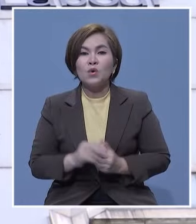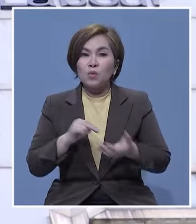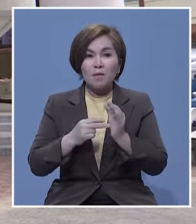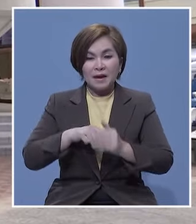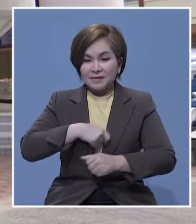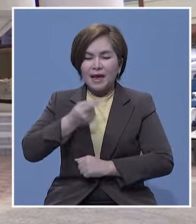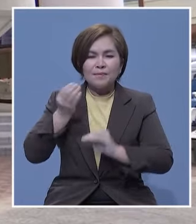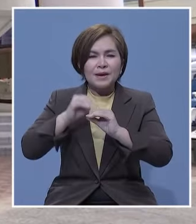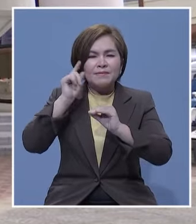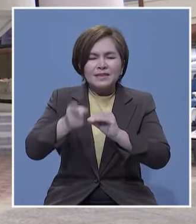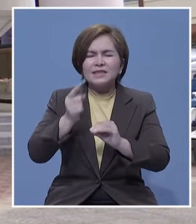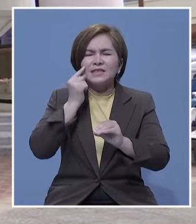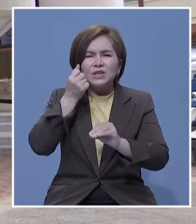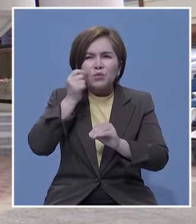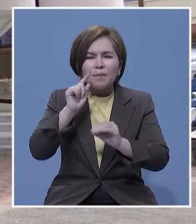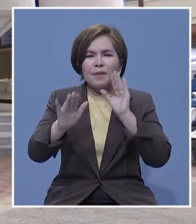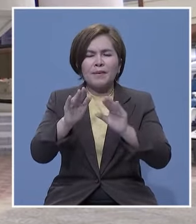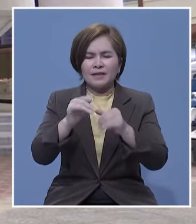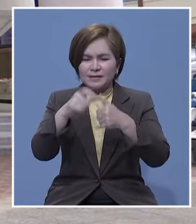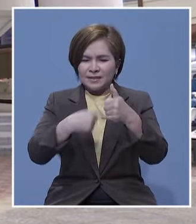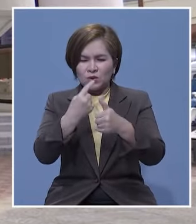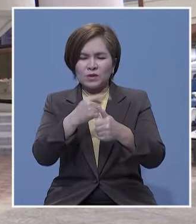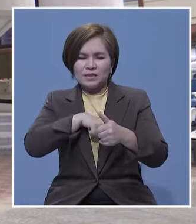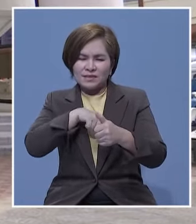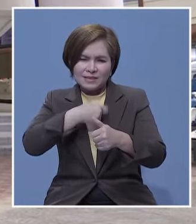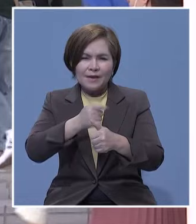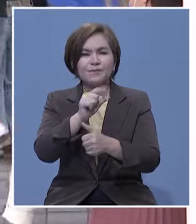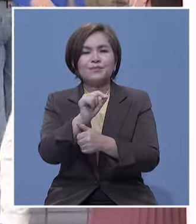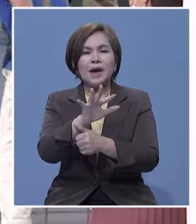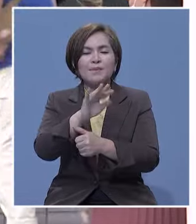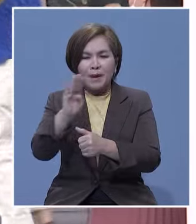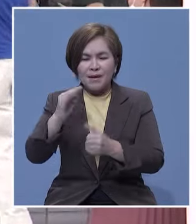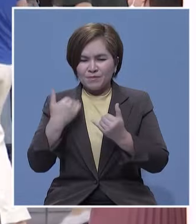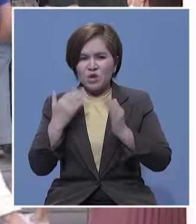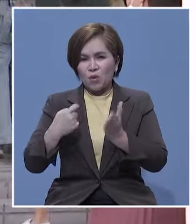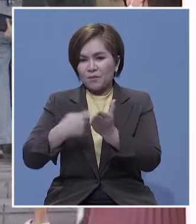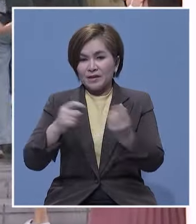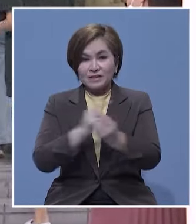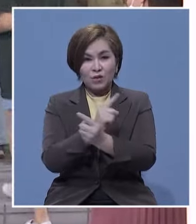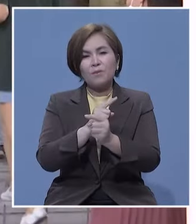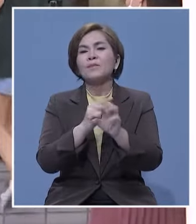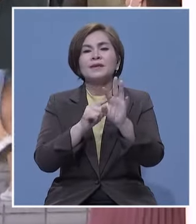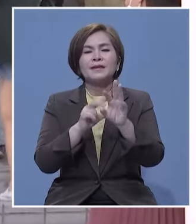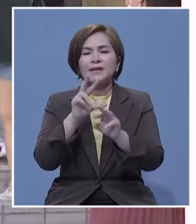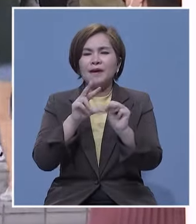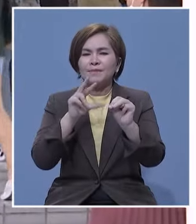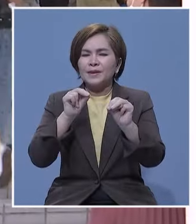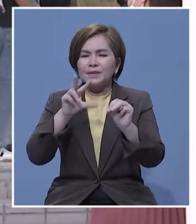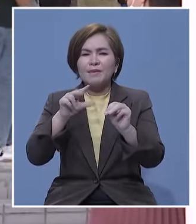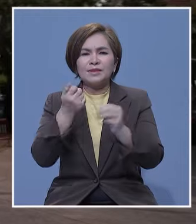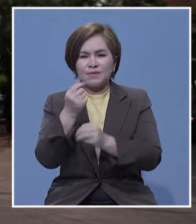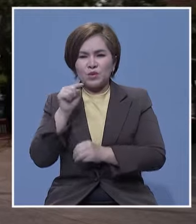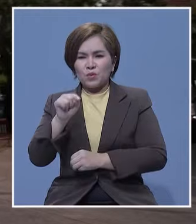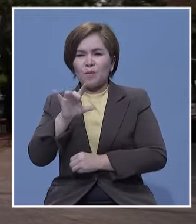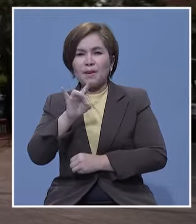วันละ 25บาทนะครับจากข้อมูลล่าสุดมีผู้ประกันตนในมาตรา 33จำนวน 11.8ล้านคนแม้ในปัจจุบัน